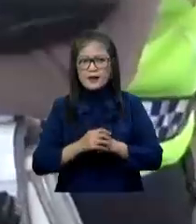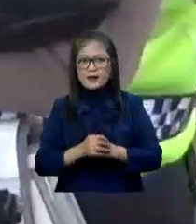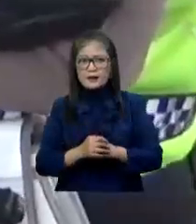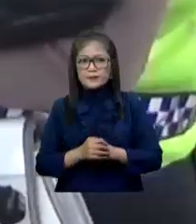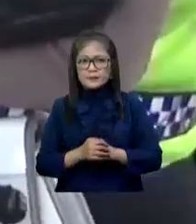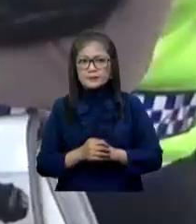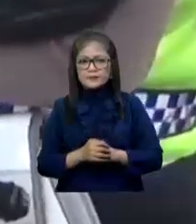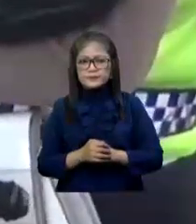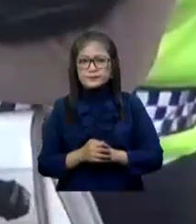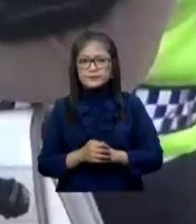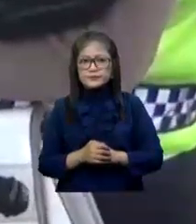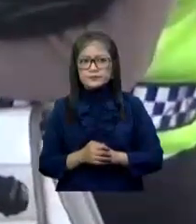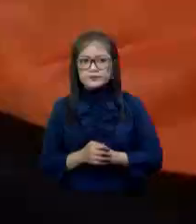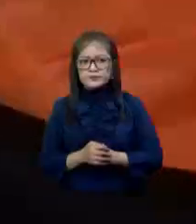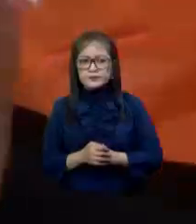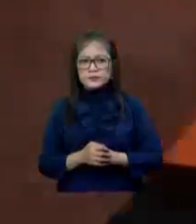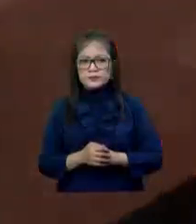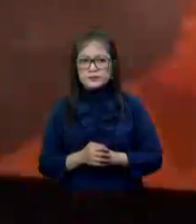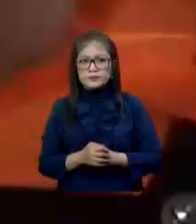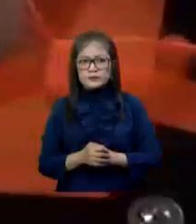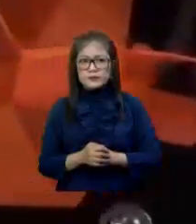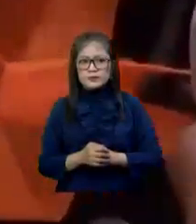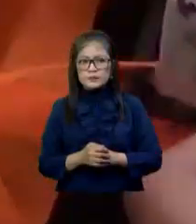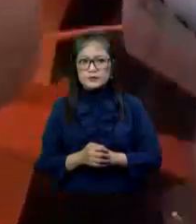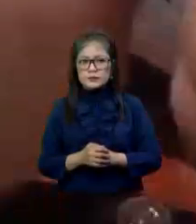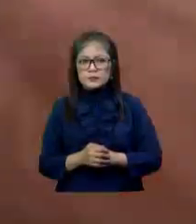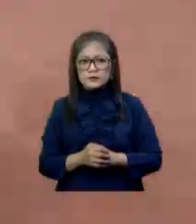dari Badung Bali Bagus Alit inews